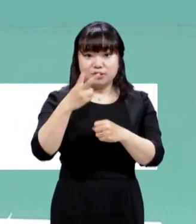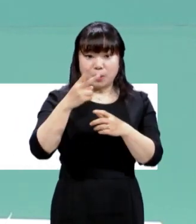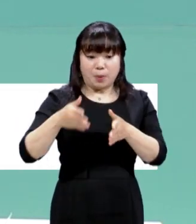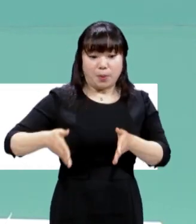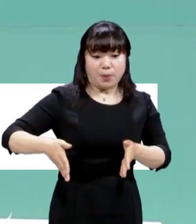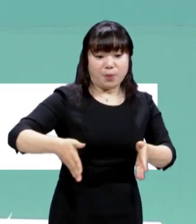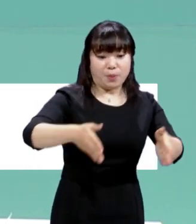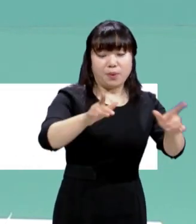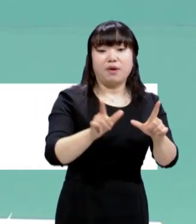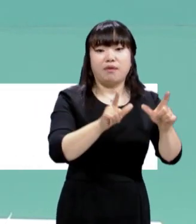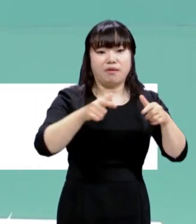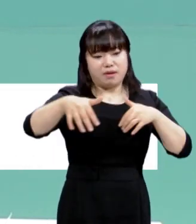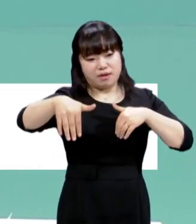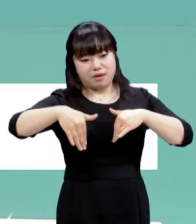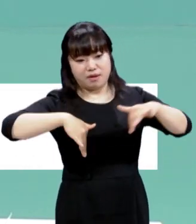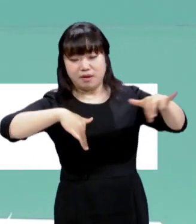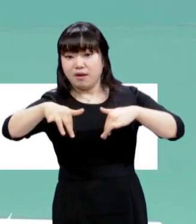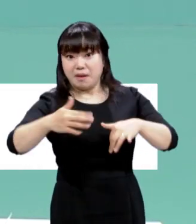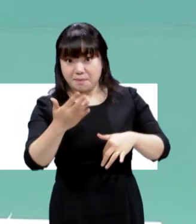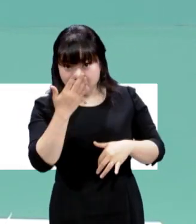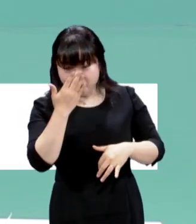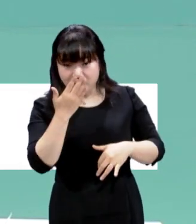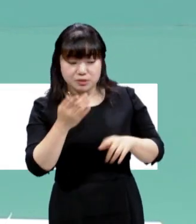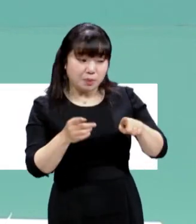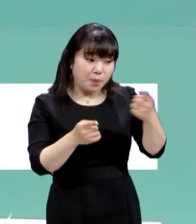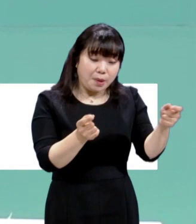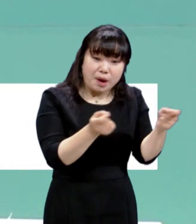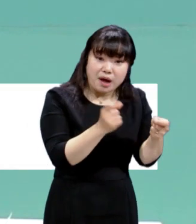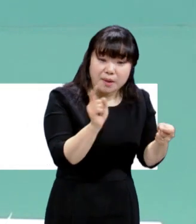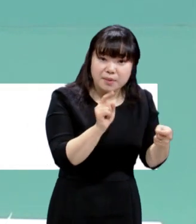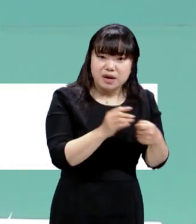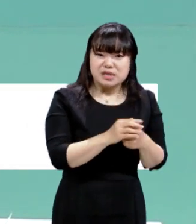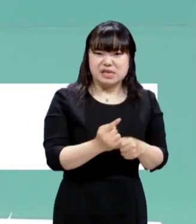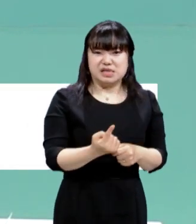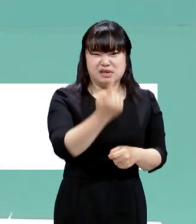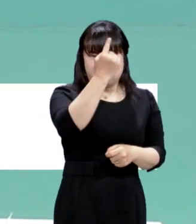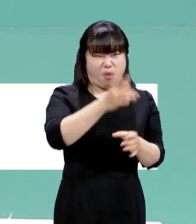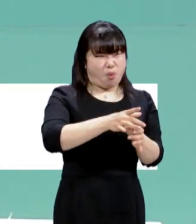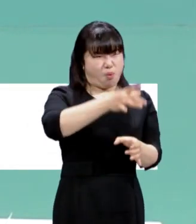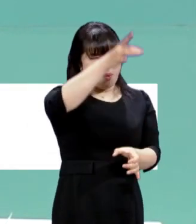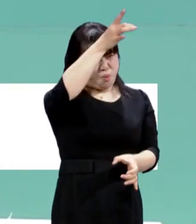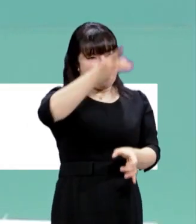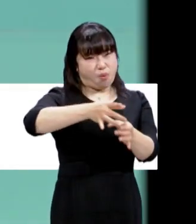도로가 아 있고 또 바로 옆에 에 고층건물들이